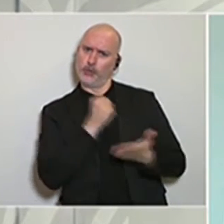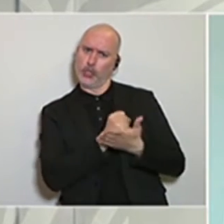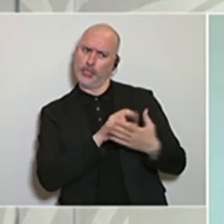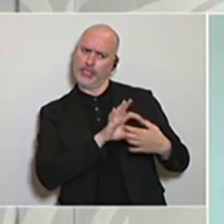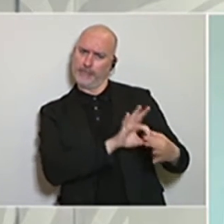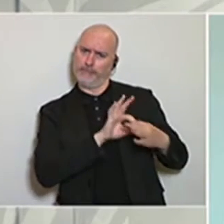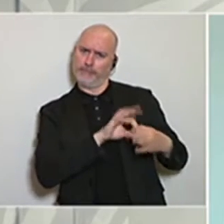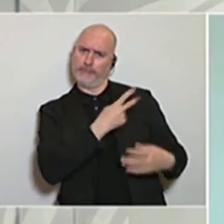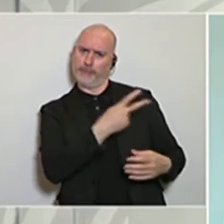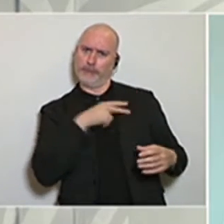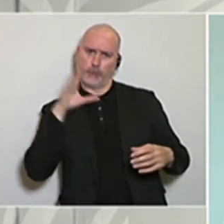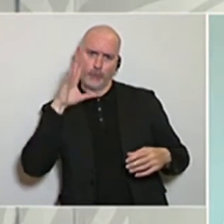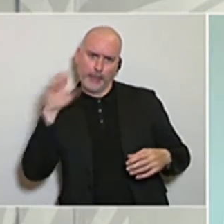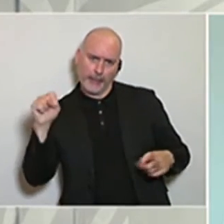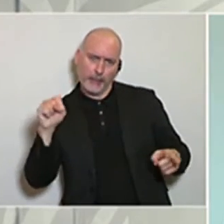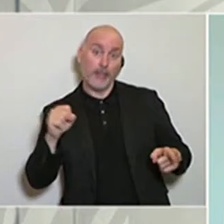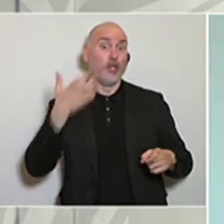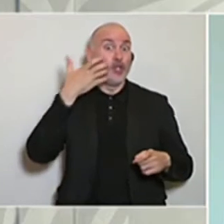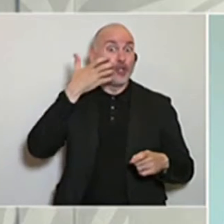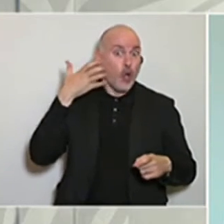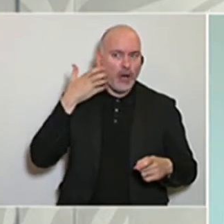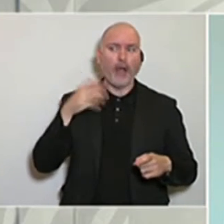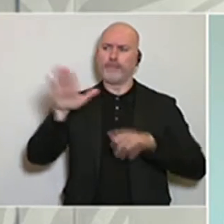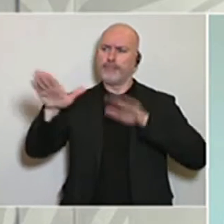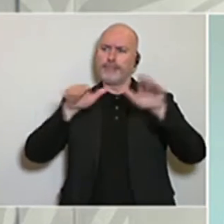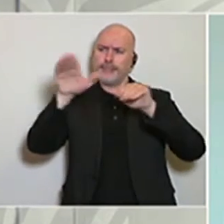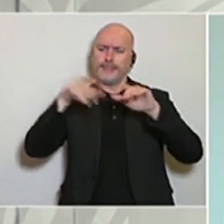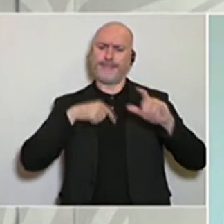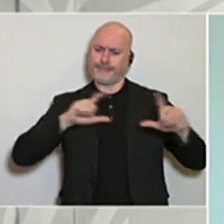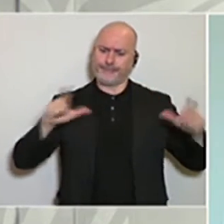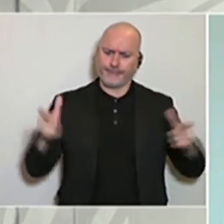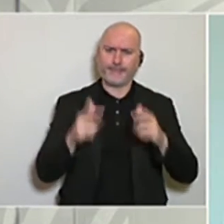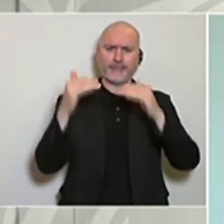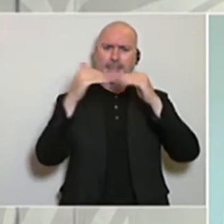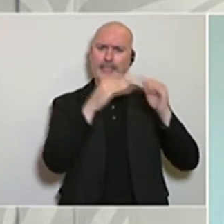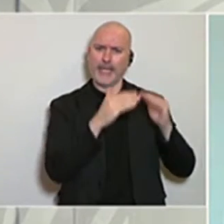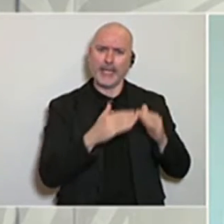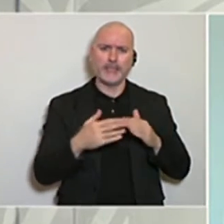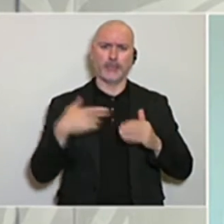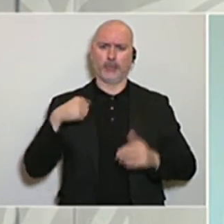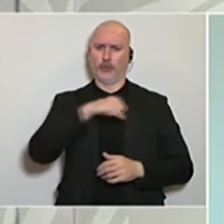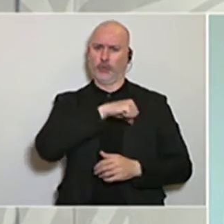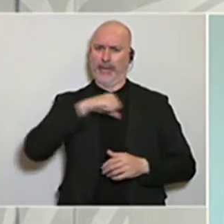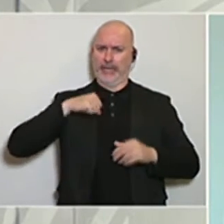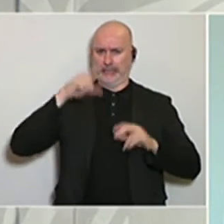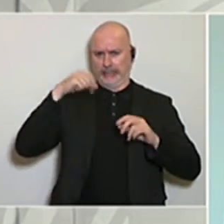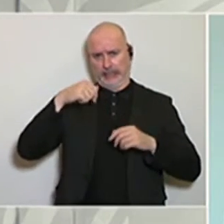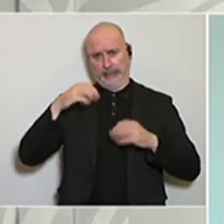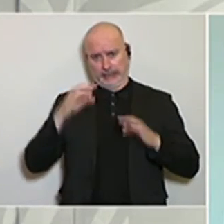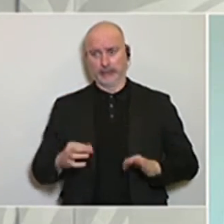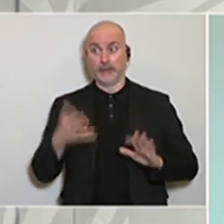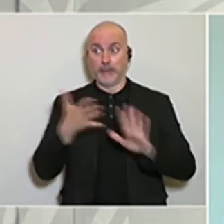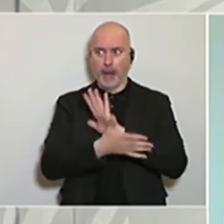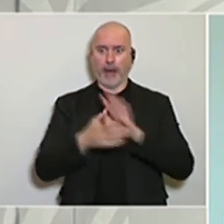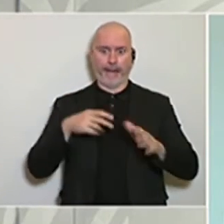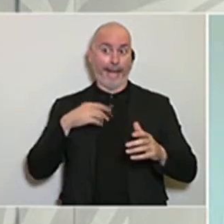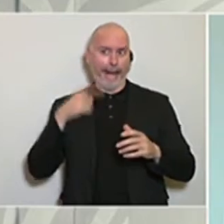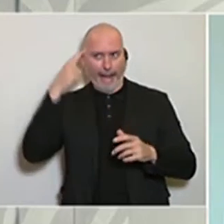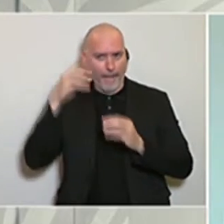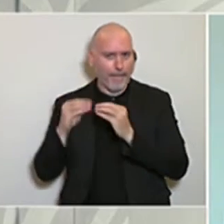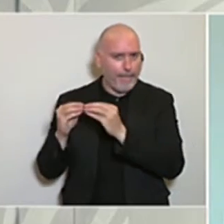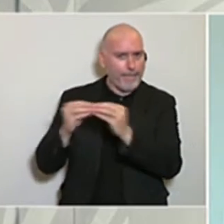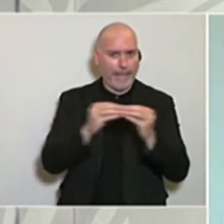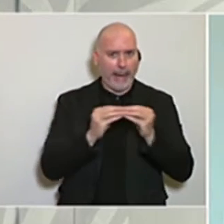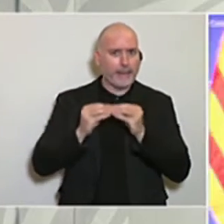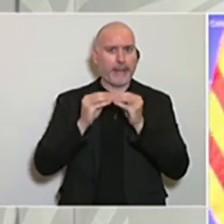banda, el president Torra té previst tornar a reunir partits i entitats sobiranistes per pactar alguna posició comuna sobre aquesta taula de diàleg? Gràcies.